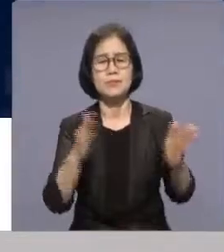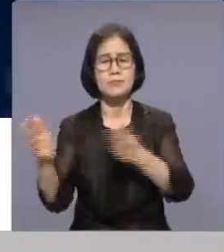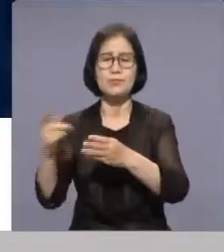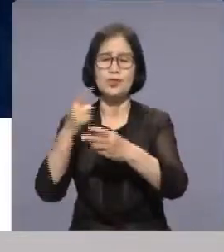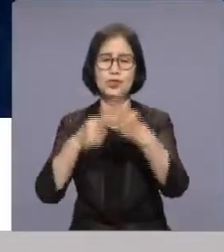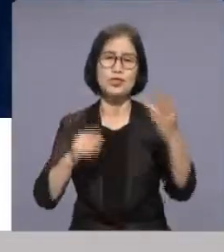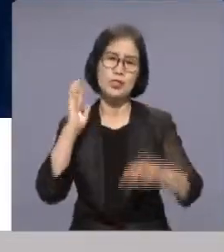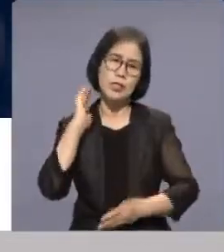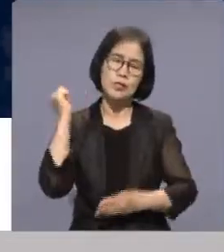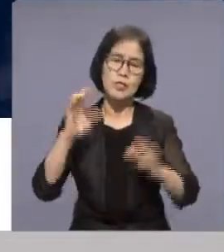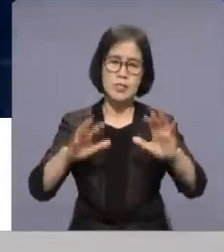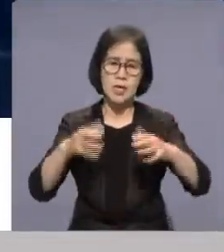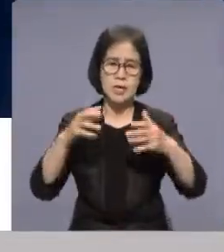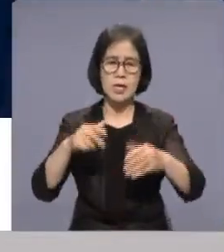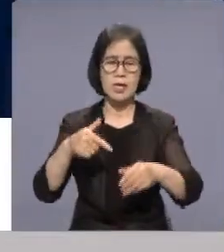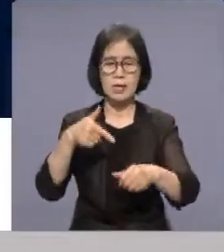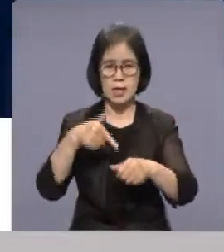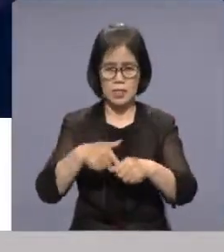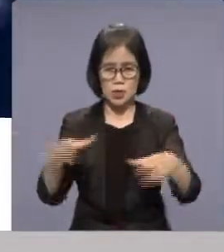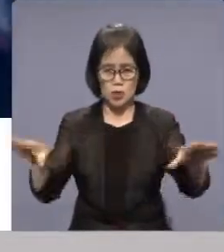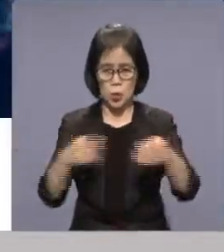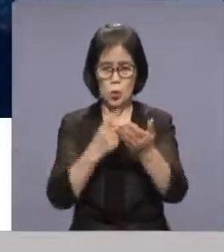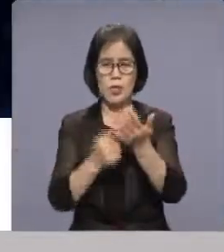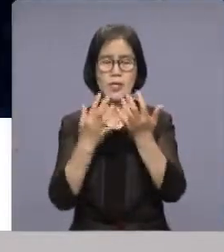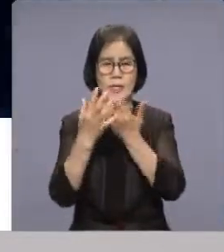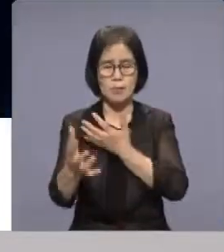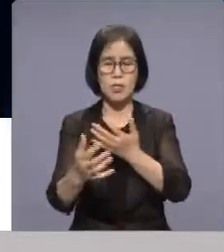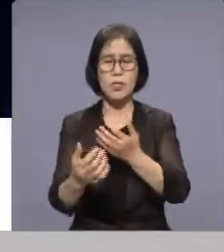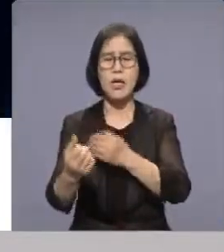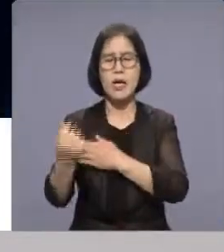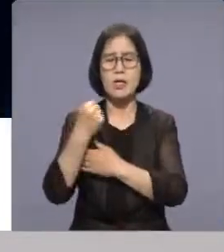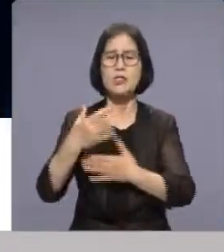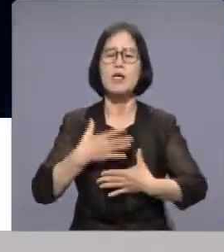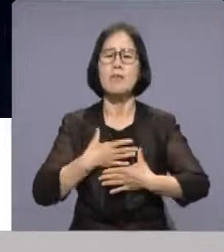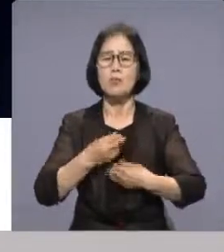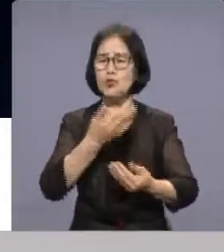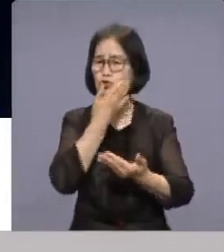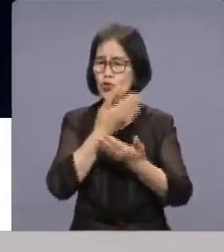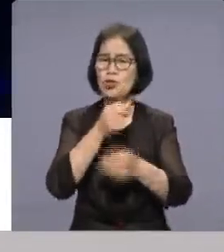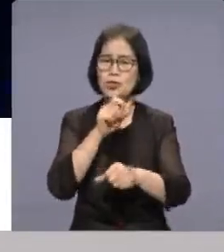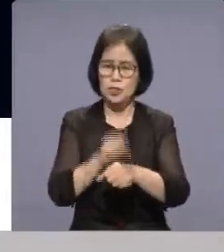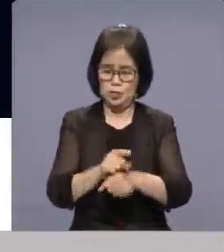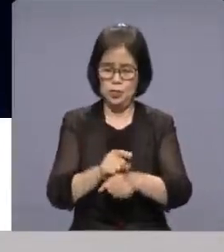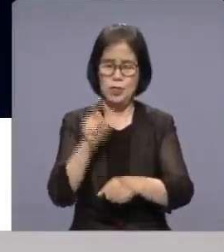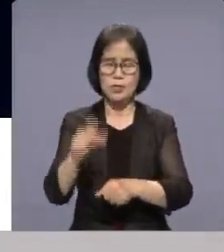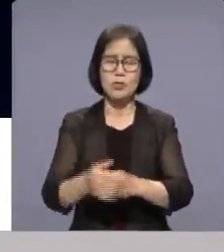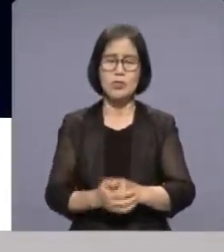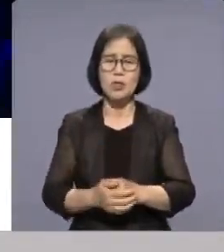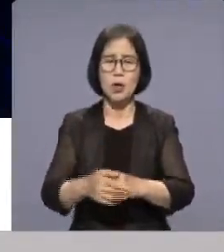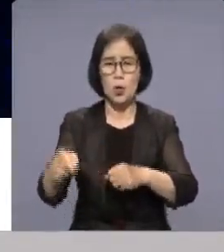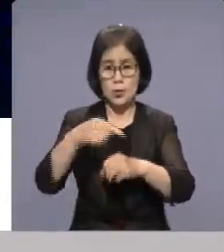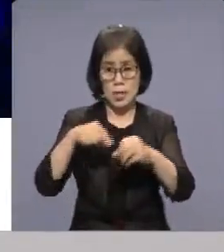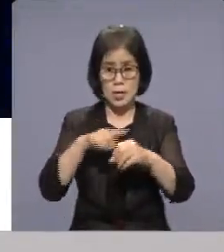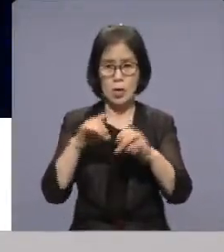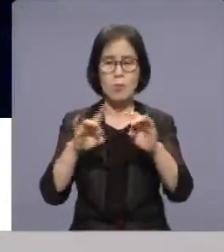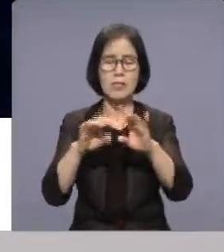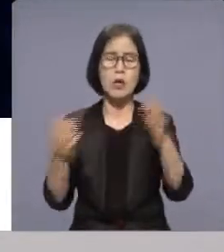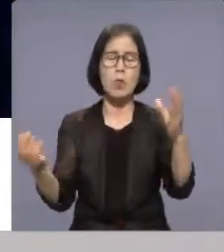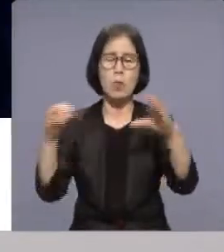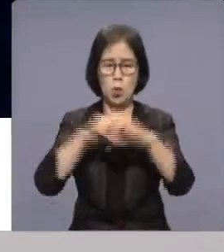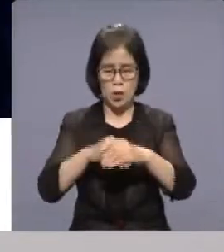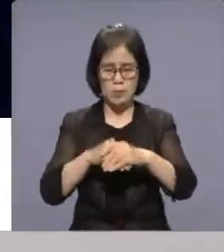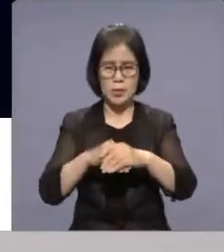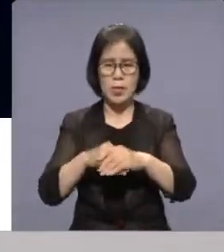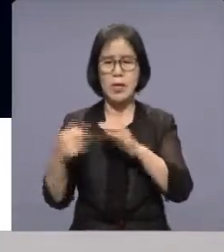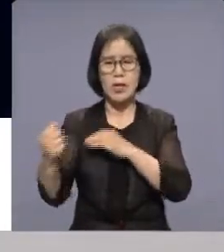윤석열 대통령이 세계 가스 총회에 참석해 에너지 안보의 중요성을 강조했습니다. 원자력 발전이 포함된 에너지 정책 방향도